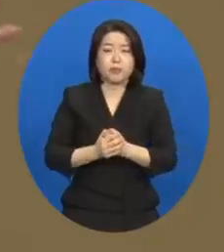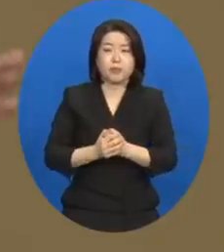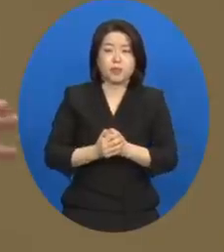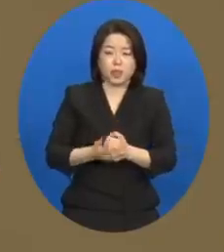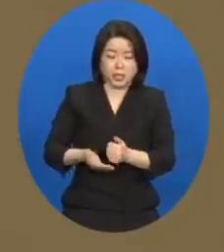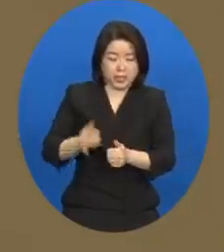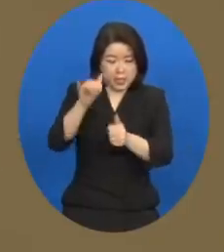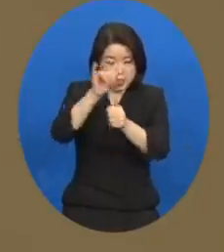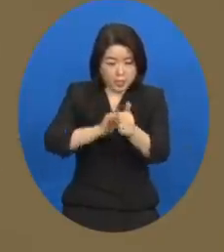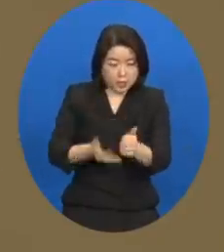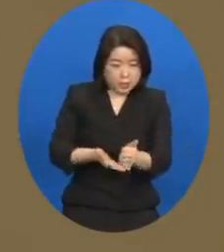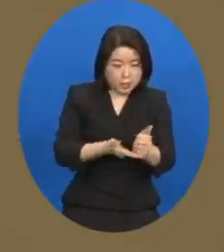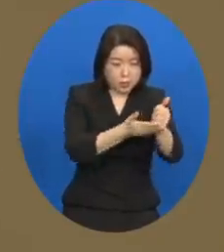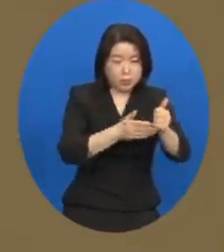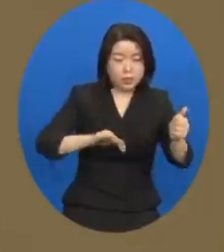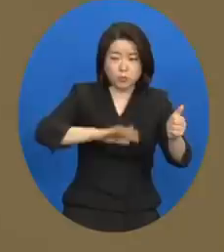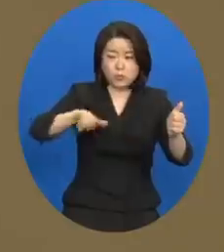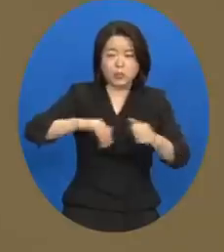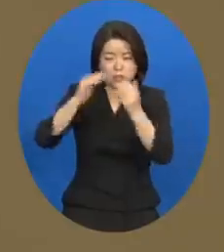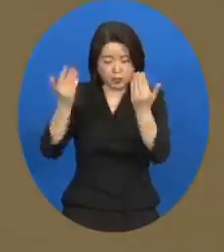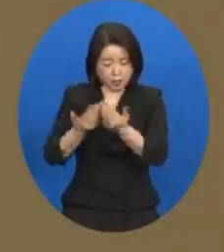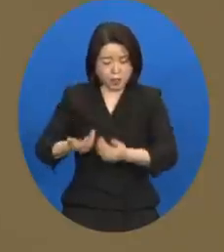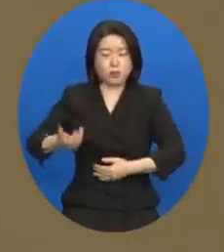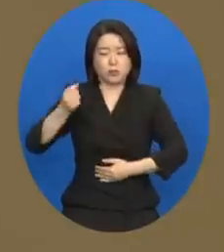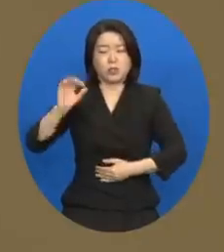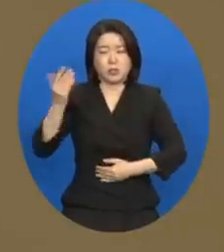섬긴 우리들이 다 누리게 되는 거예요.